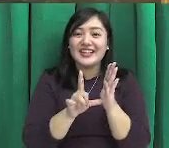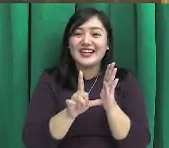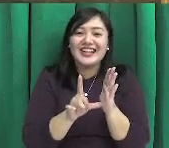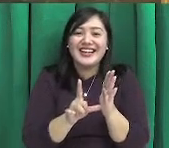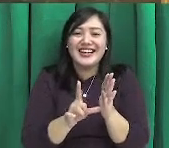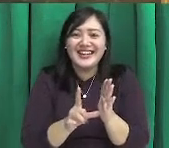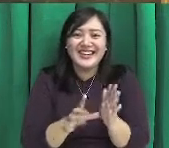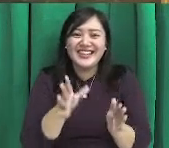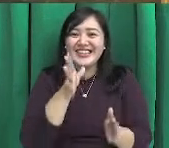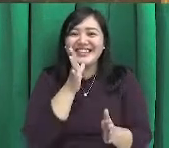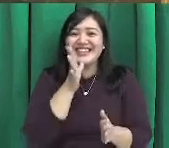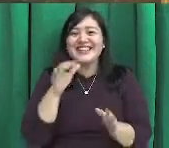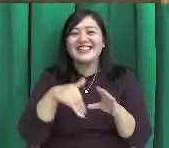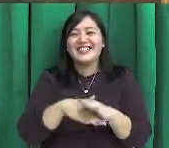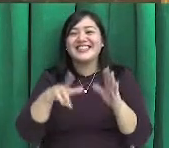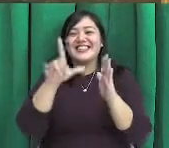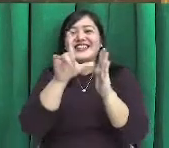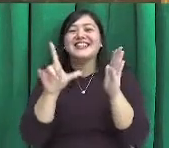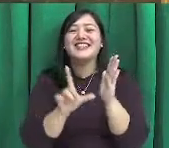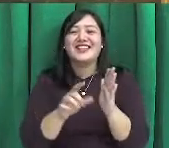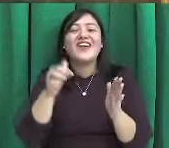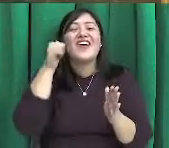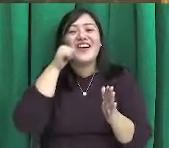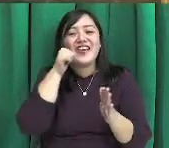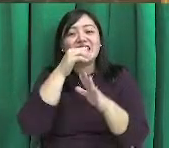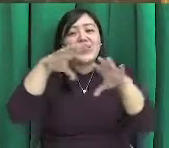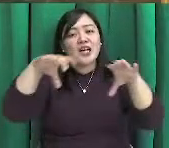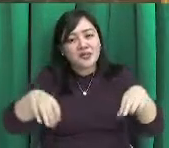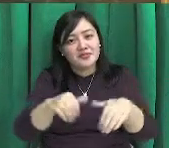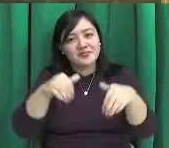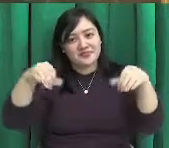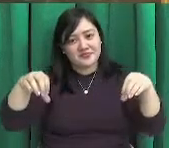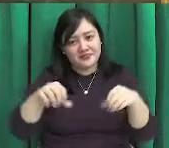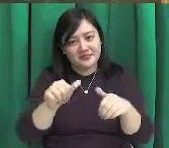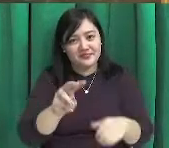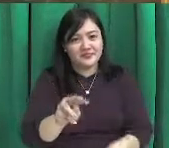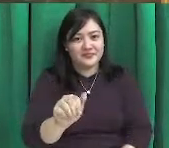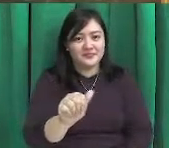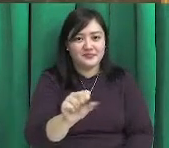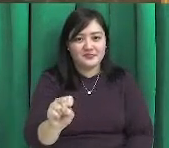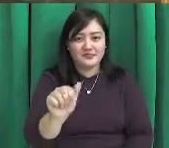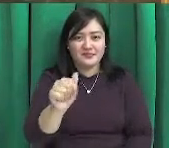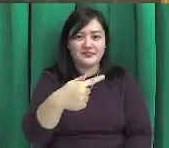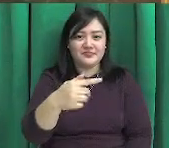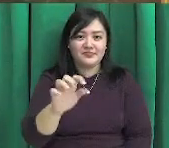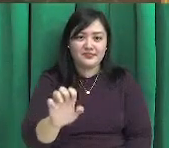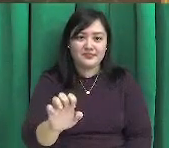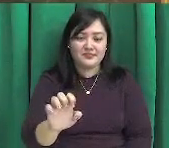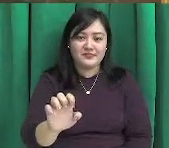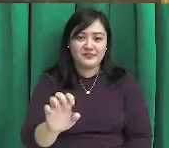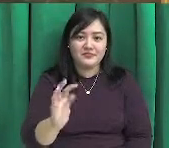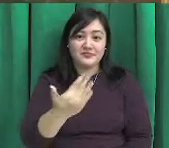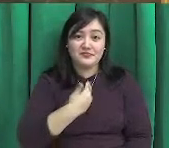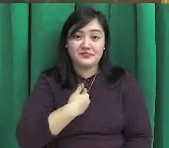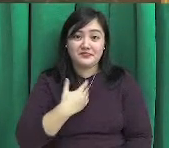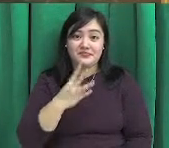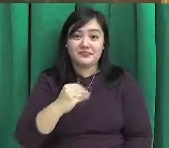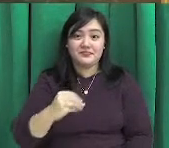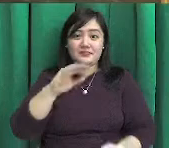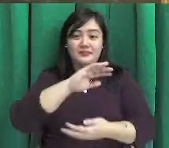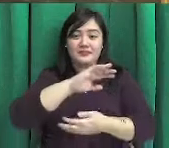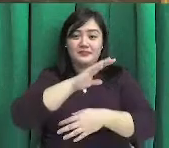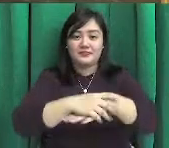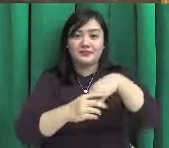sa asawa. Yeah, totoo yan. Totoo at saka pag-concert, talagang nakita ko rin kung paano nila iginagalang